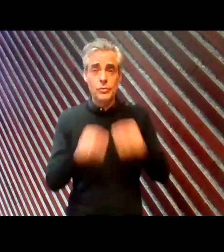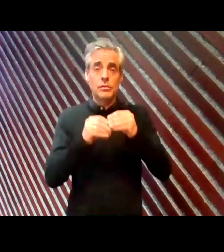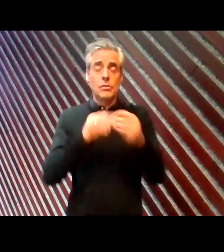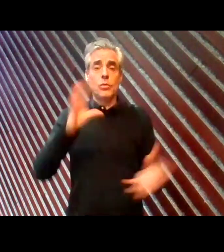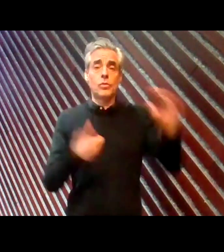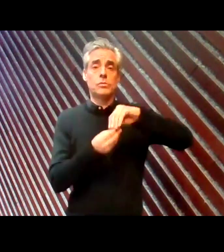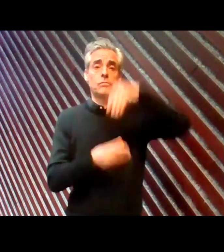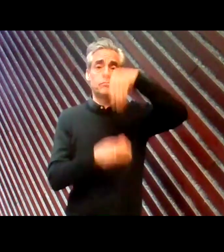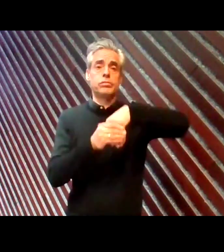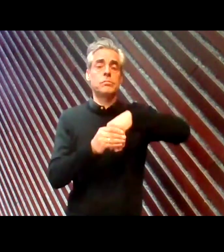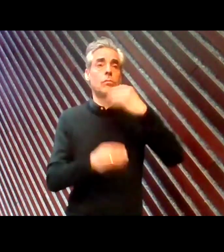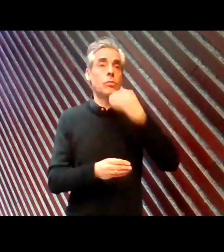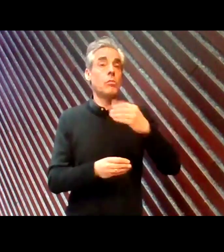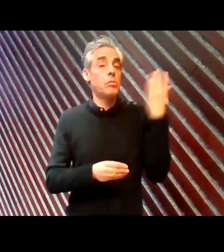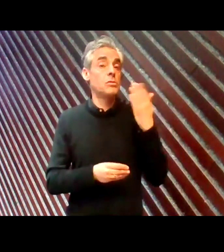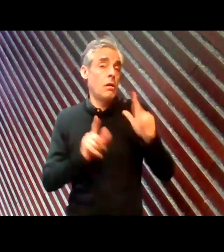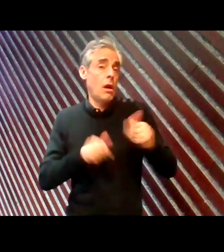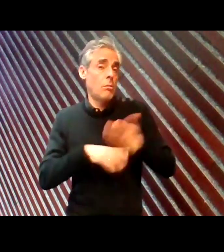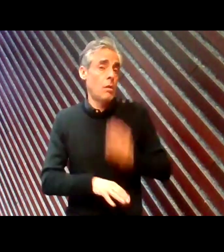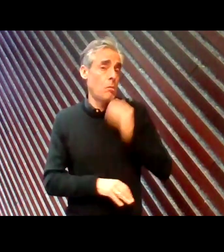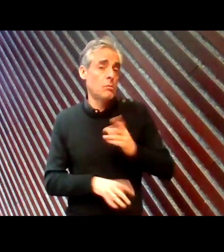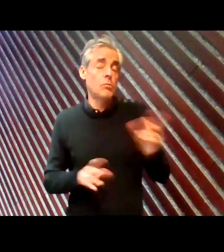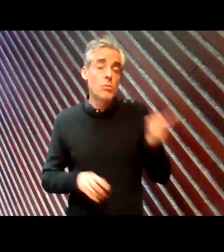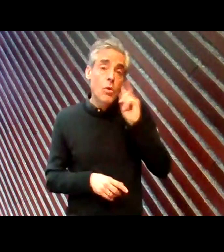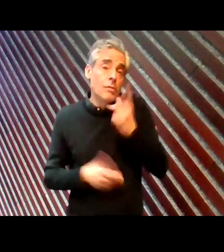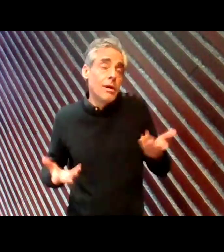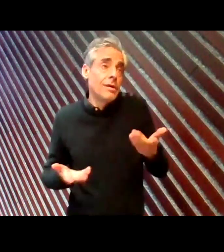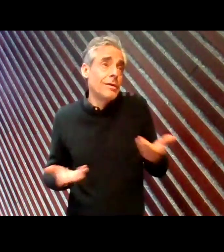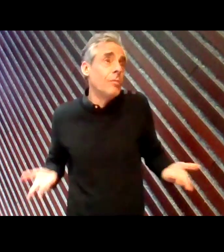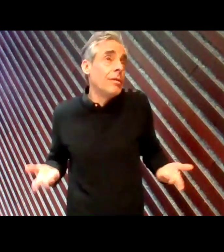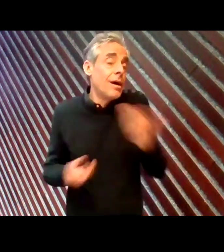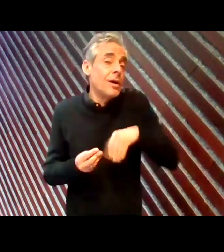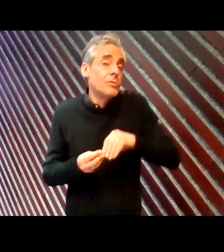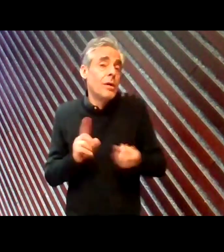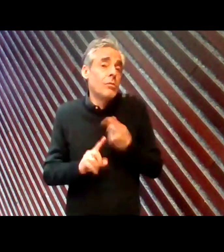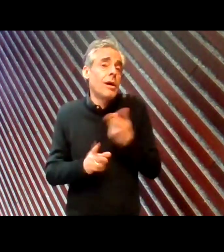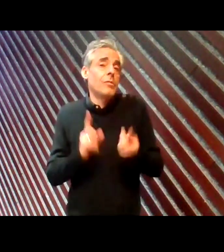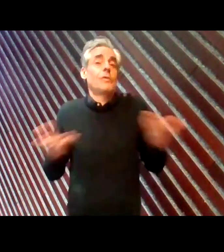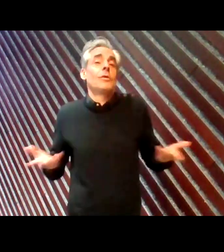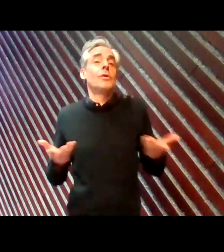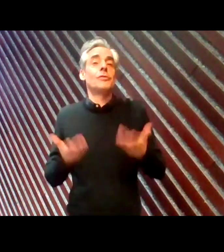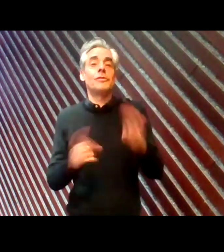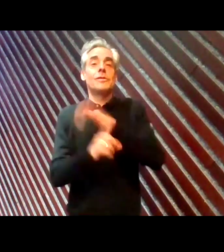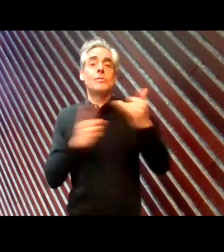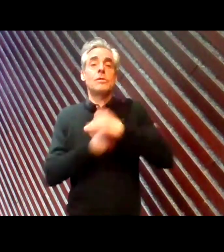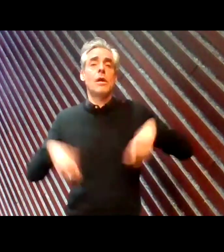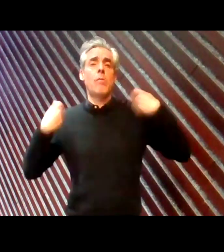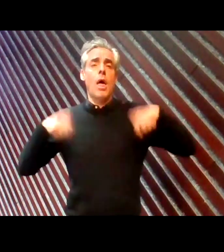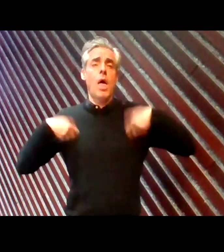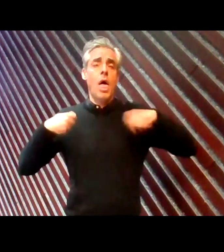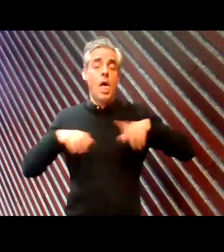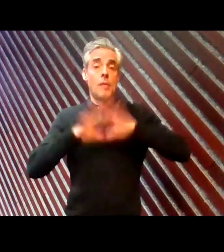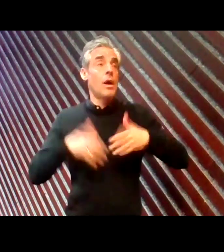pour les personnes qui en ont besoin en temps réel puisque il faut quand même ajouter un point majeur c'est qu'aujourd'hui on est dans une société de consommation